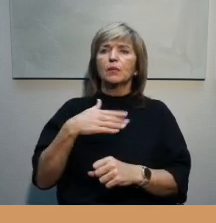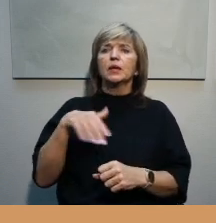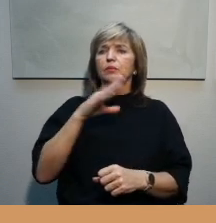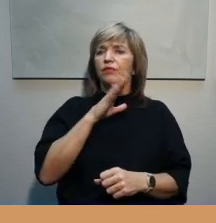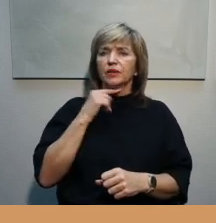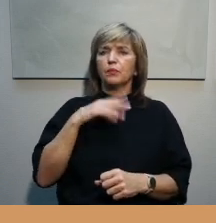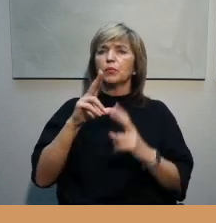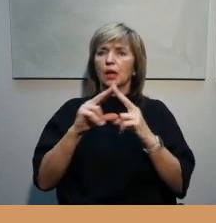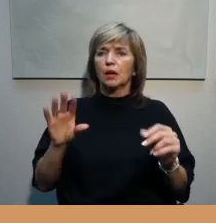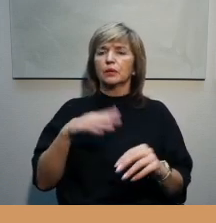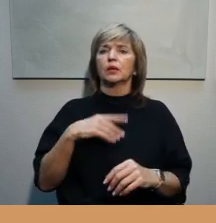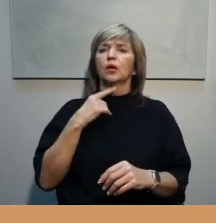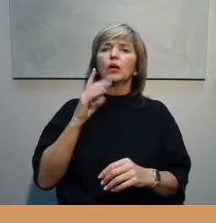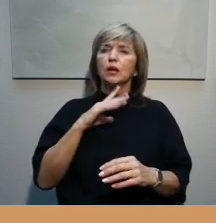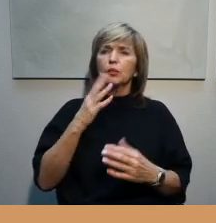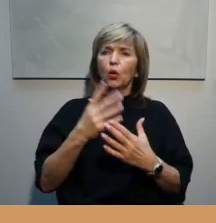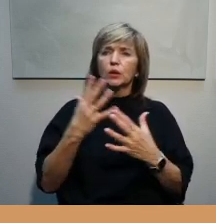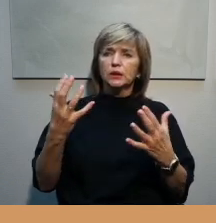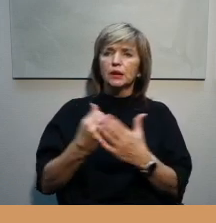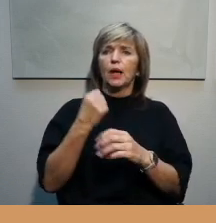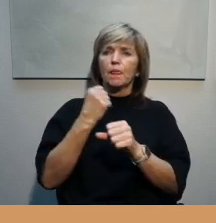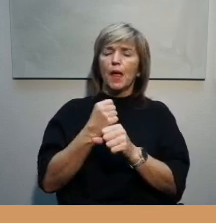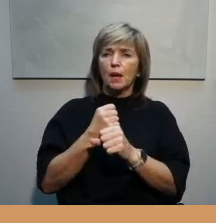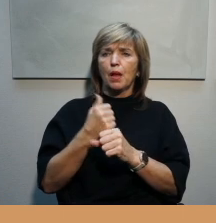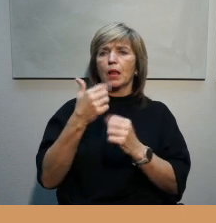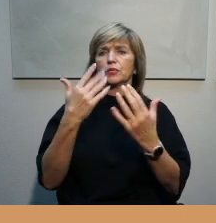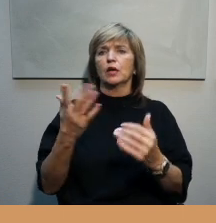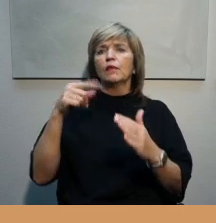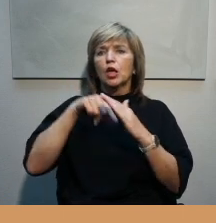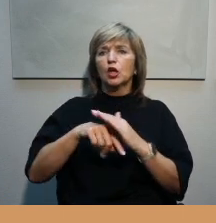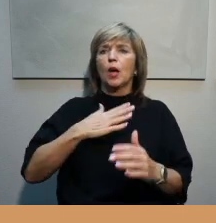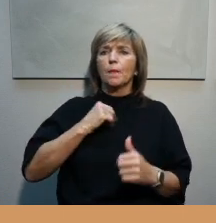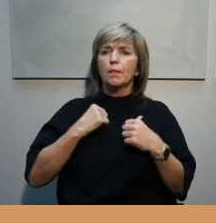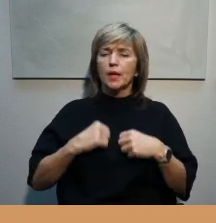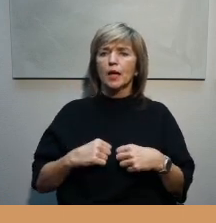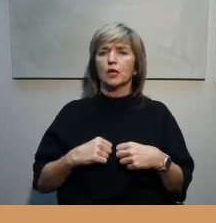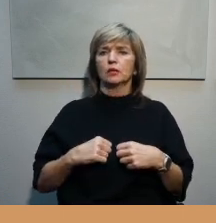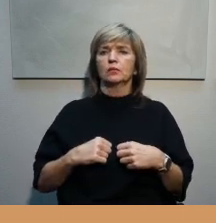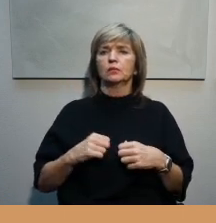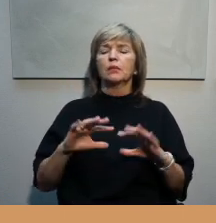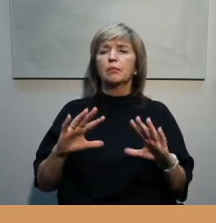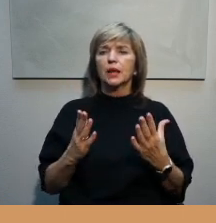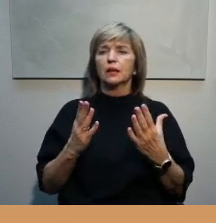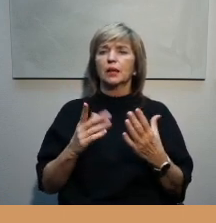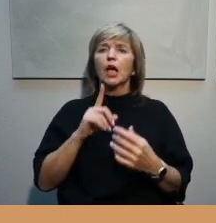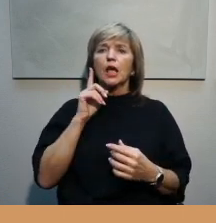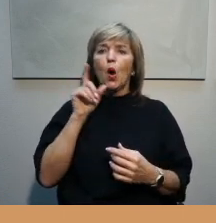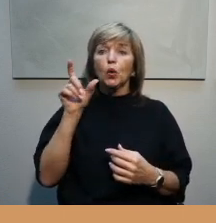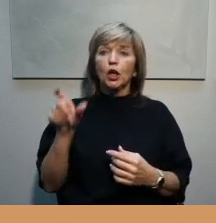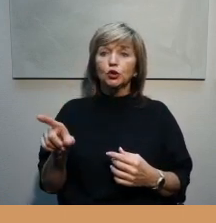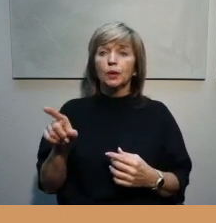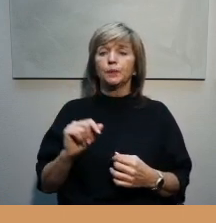būt laimīgi, mēs visi gribam kaut kādus sasniegumus darbā vai iekšēju mieru, bet